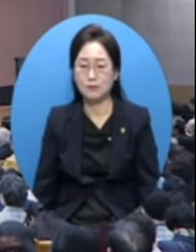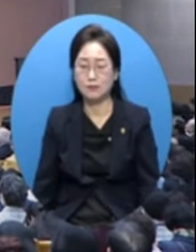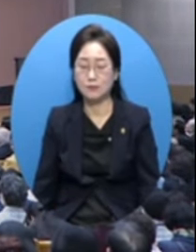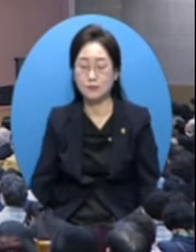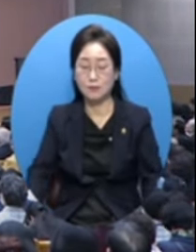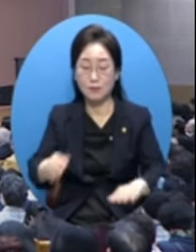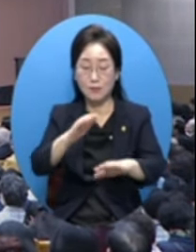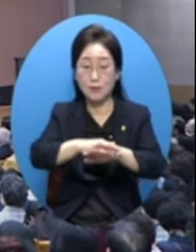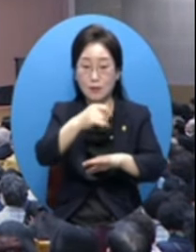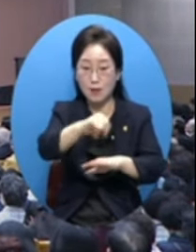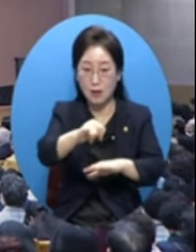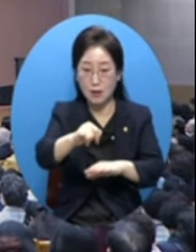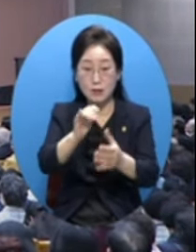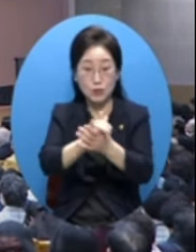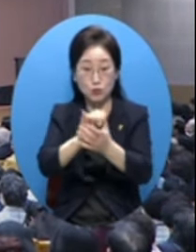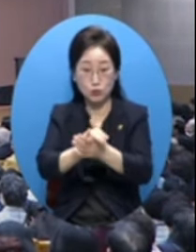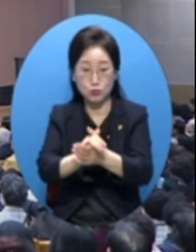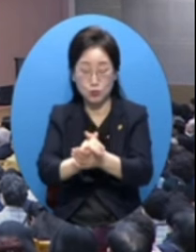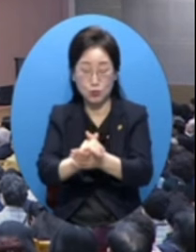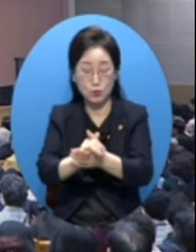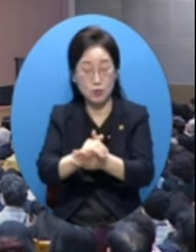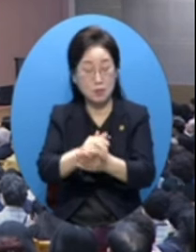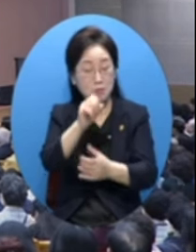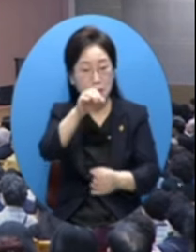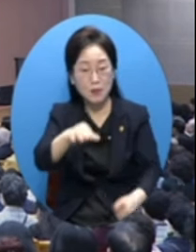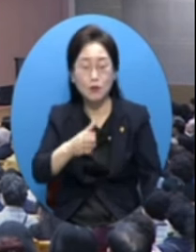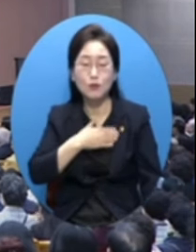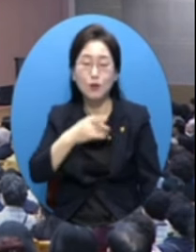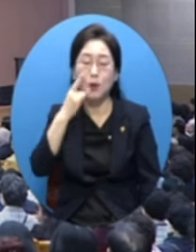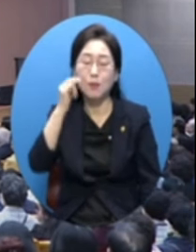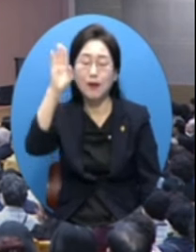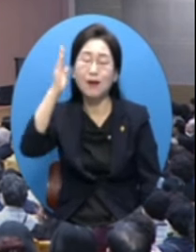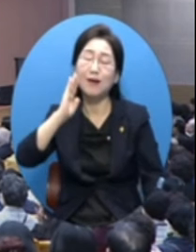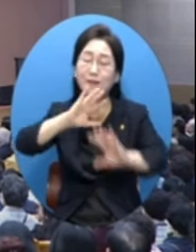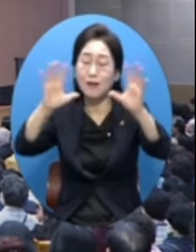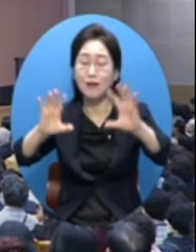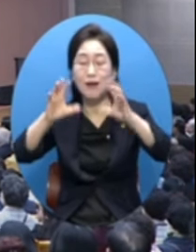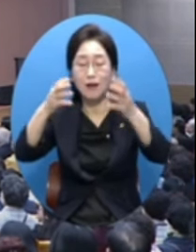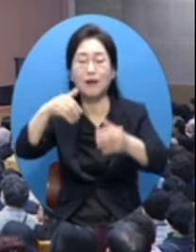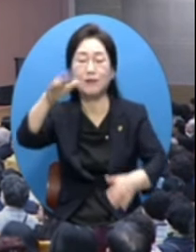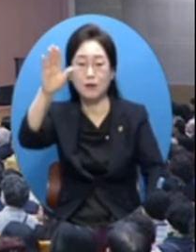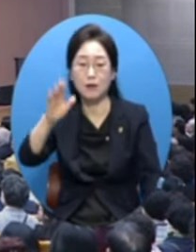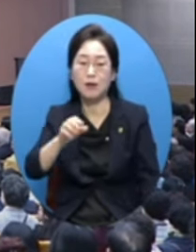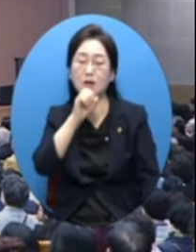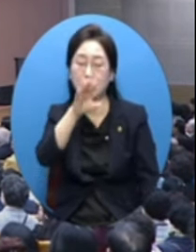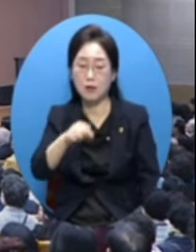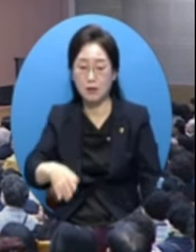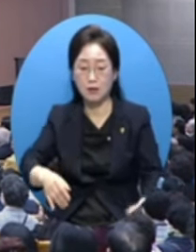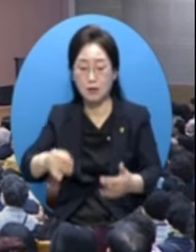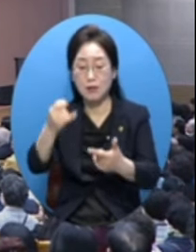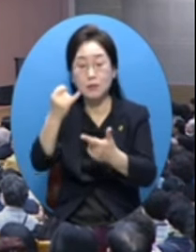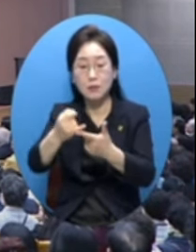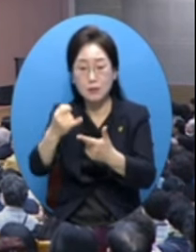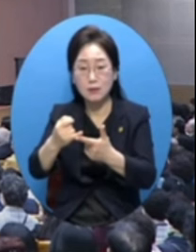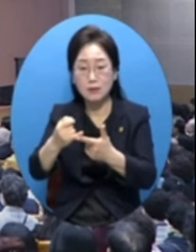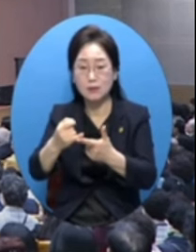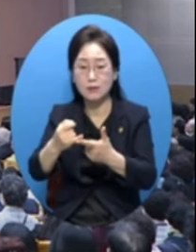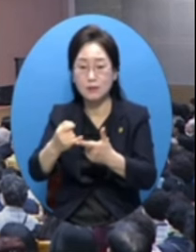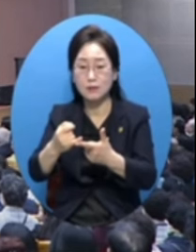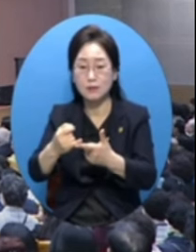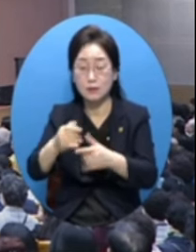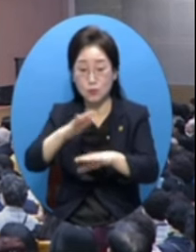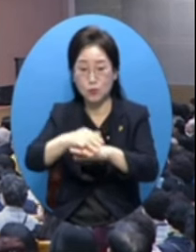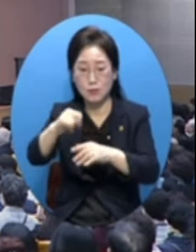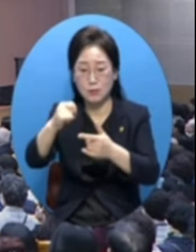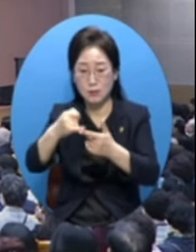큰딸 정아는 친구에게 우리 엄마는 하늘로 가셨어 이렇게 얘기했답니다. 막내 수연이는 엄마